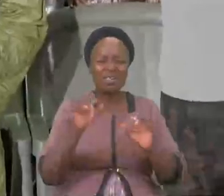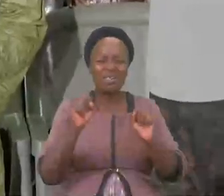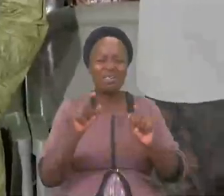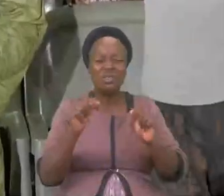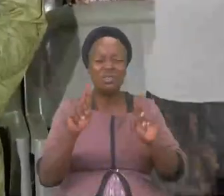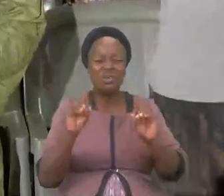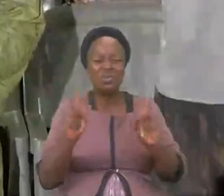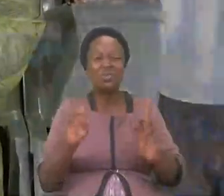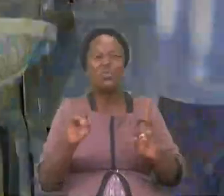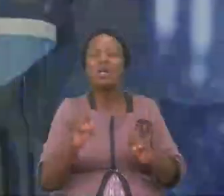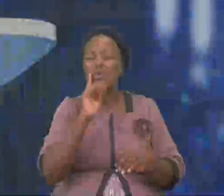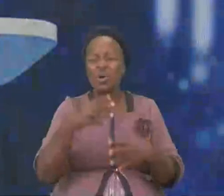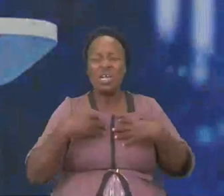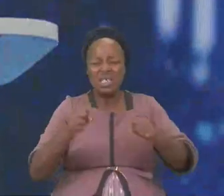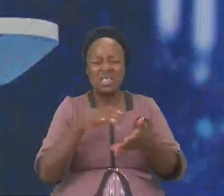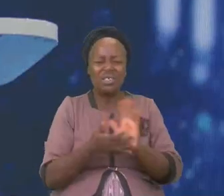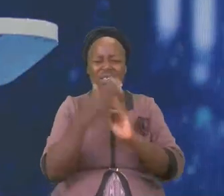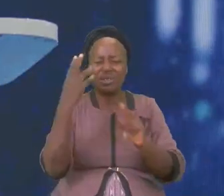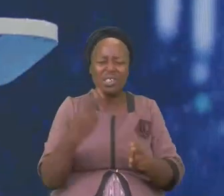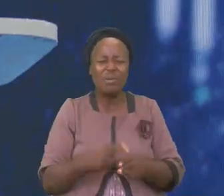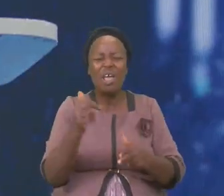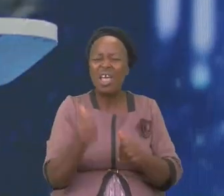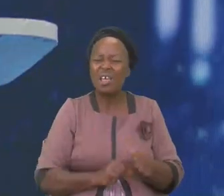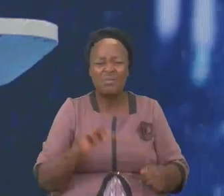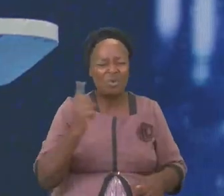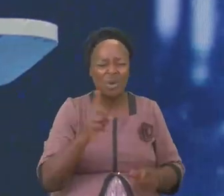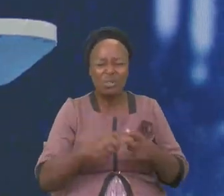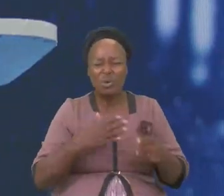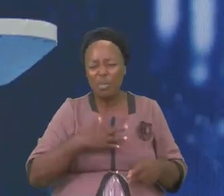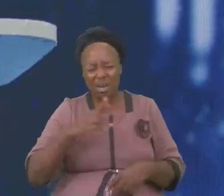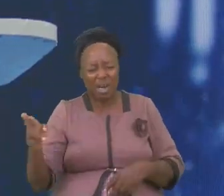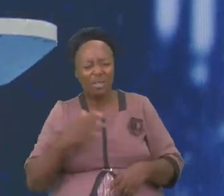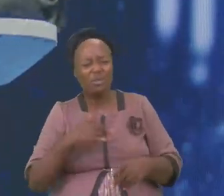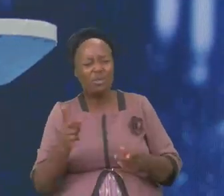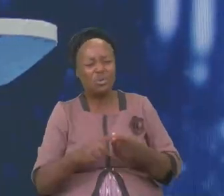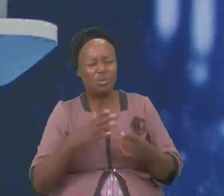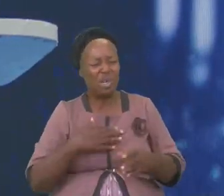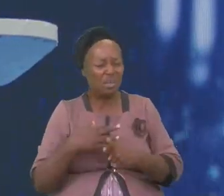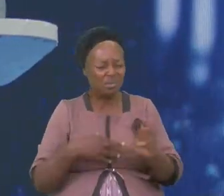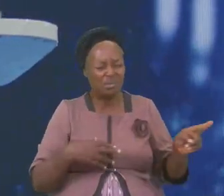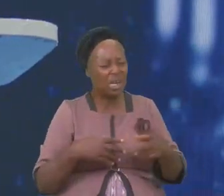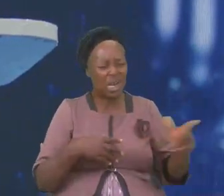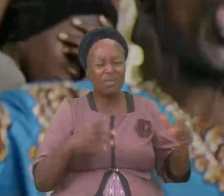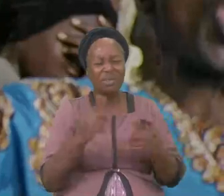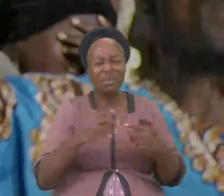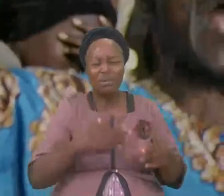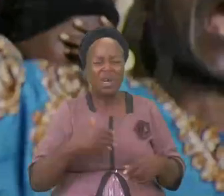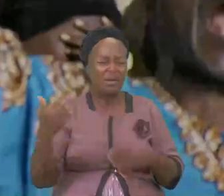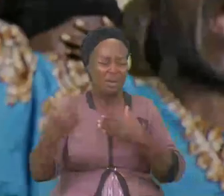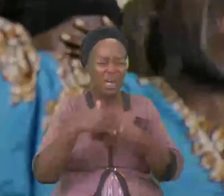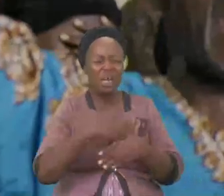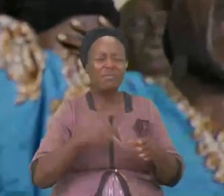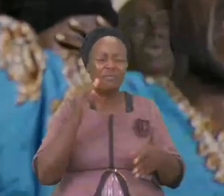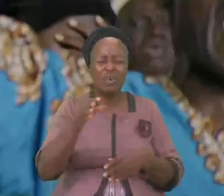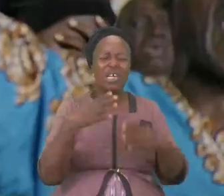es guéri au nom de Jésus. Partout, à ma droite, à gauche, derrière, devant,